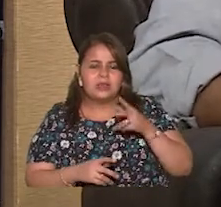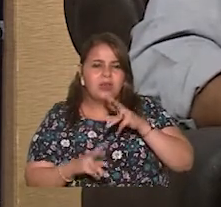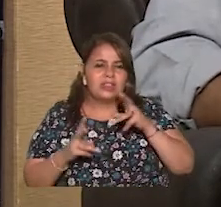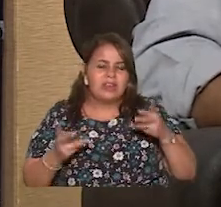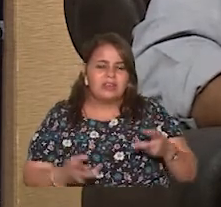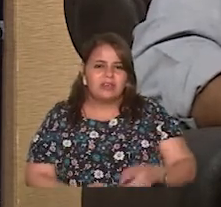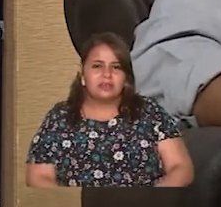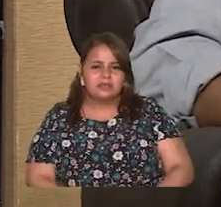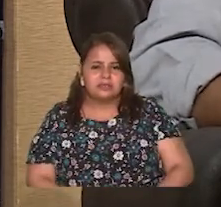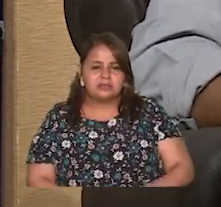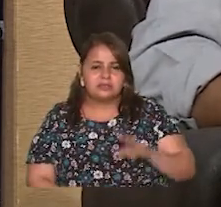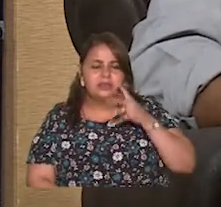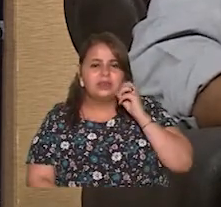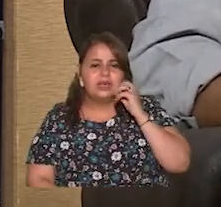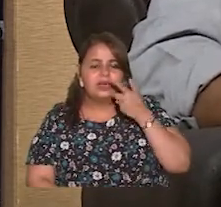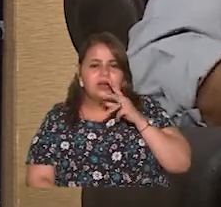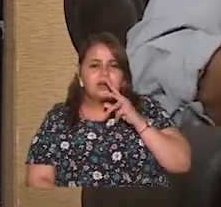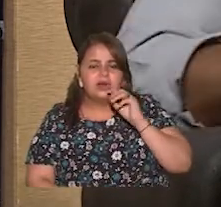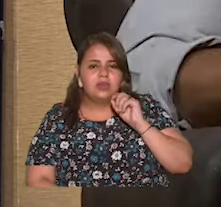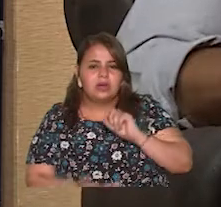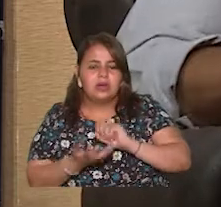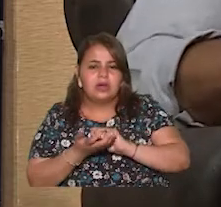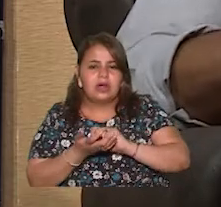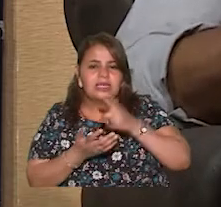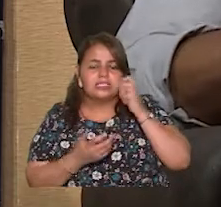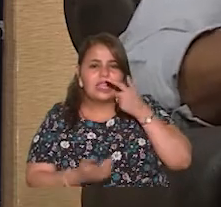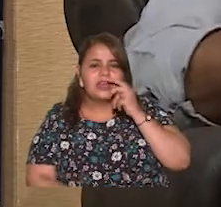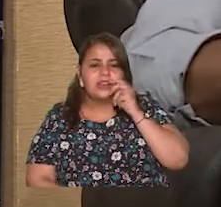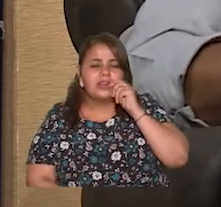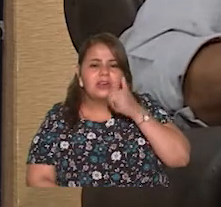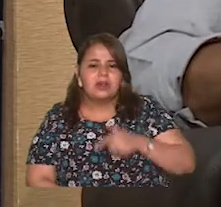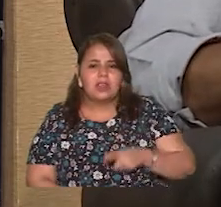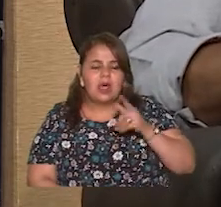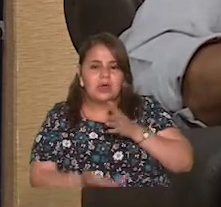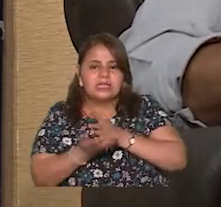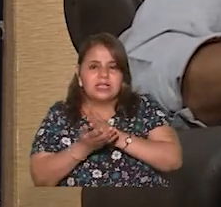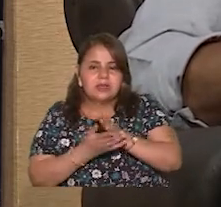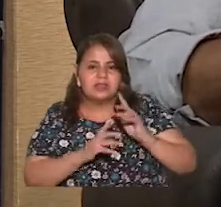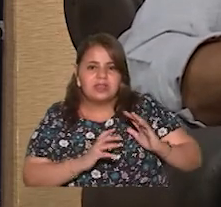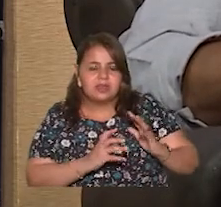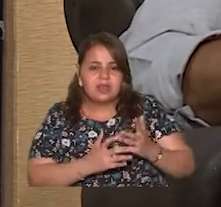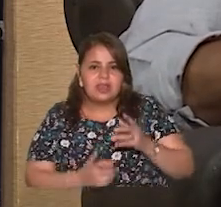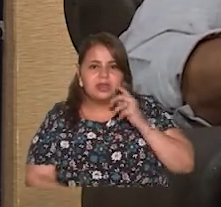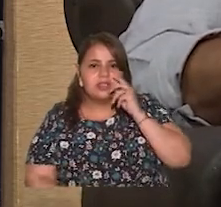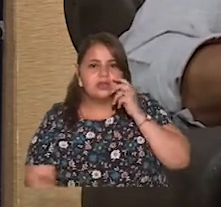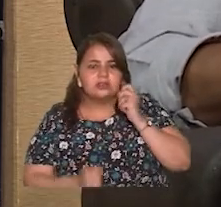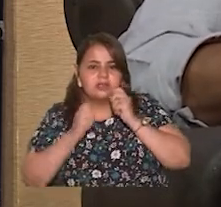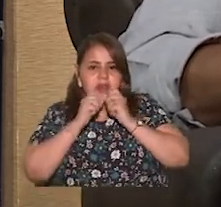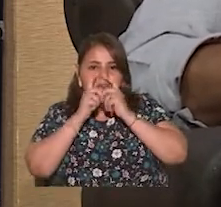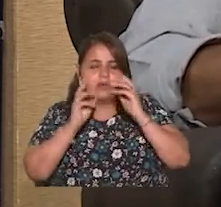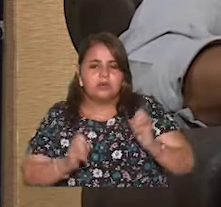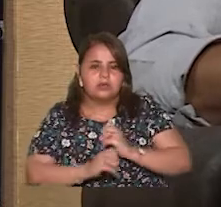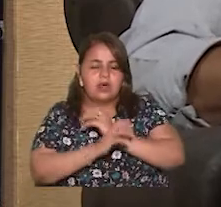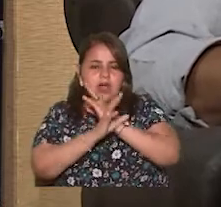حتى كونوا رجالا يسبقها كونوا ثابتين في الإيمان، اسهروا واثبتوا في الإيمان، كلها أوامر